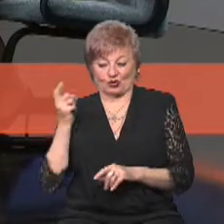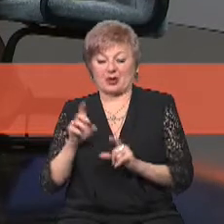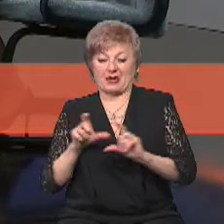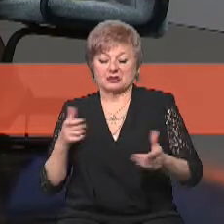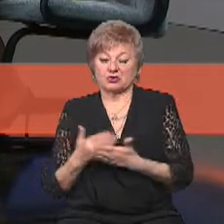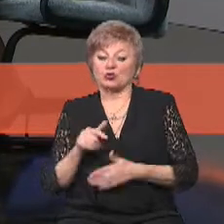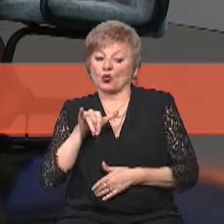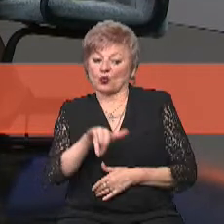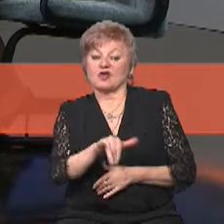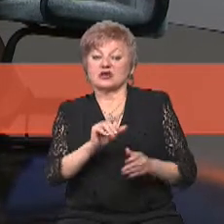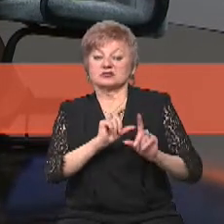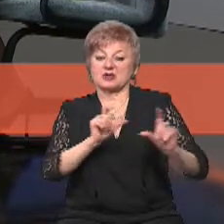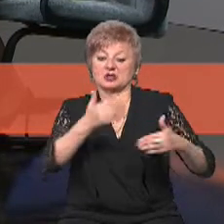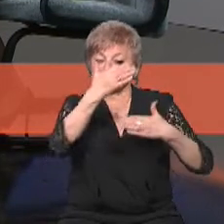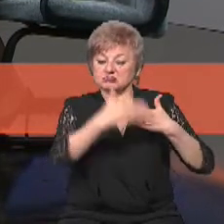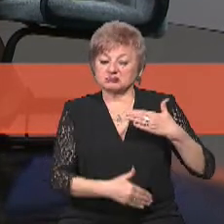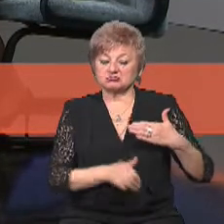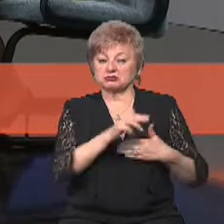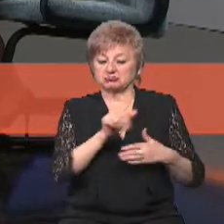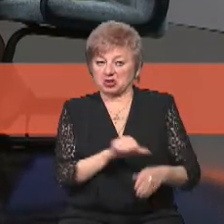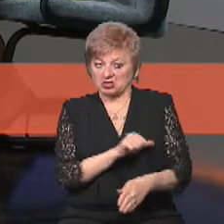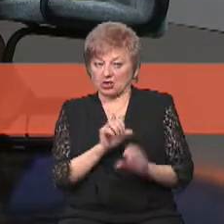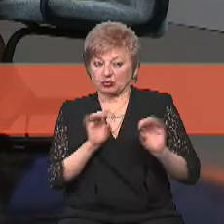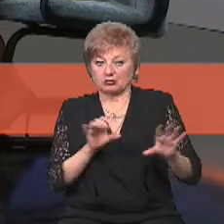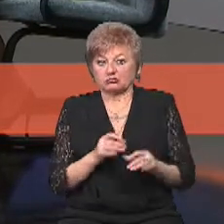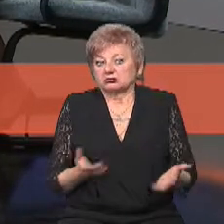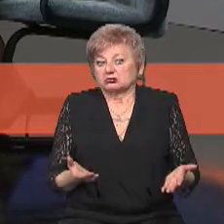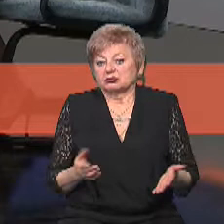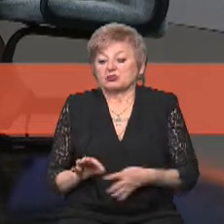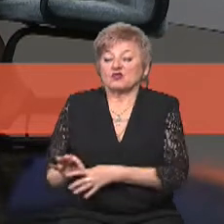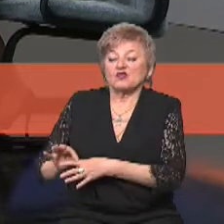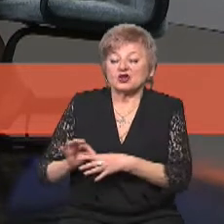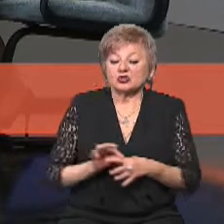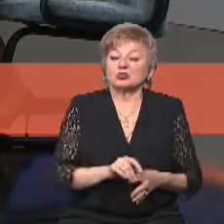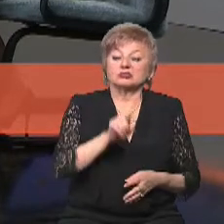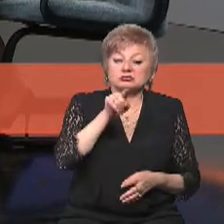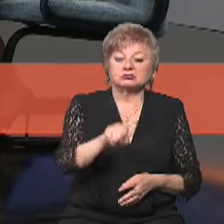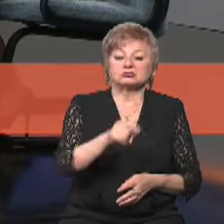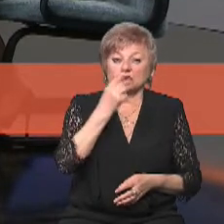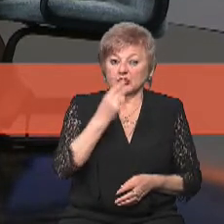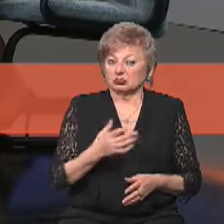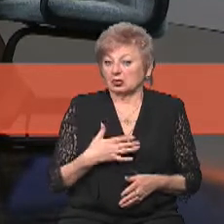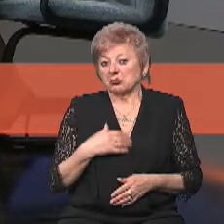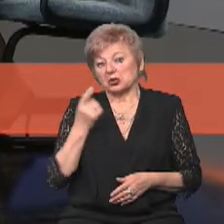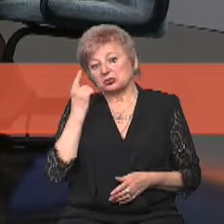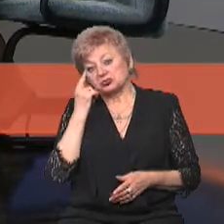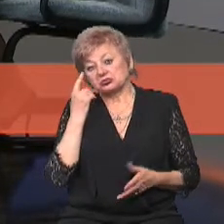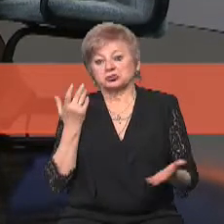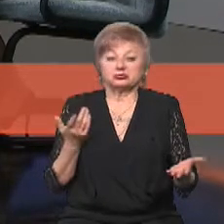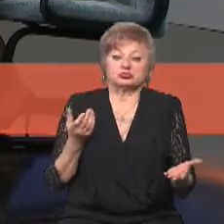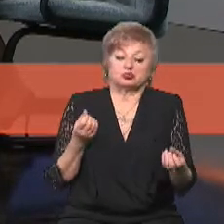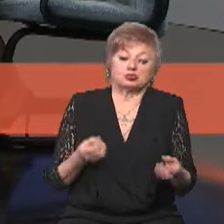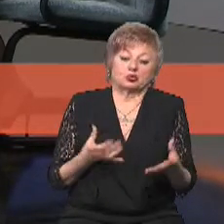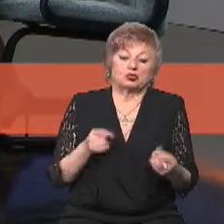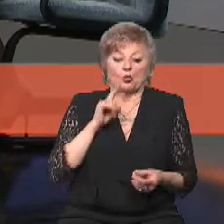що у вас там на фасаді написано наркореклама, вони дивуються, кажуть, де. Ми виводимо їм, показуємо, вони кажуть, а ми думали, що це, ну, просто